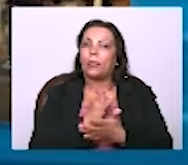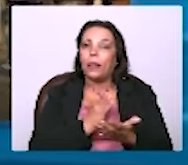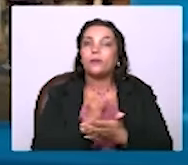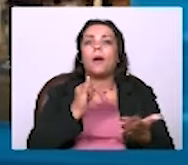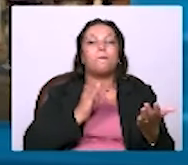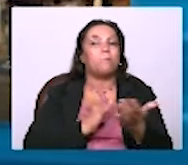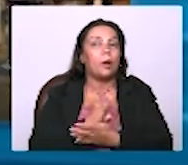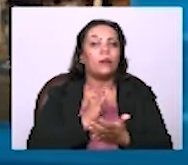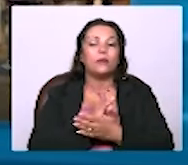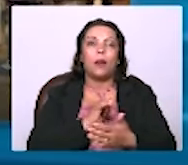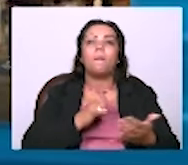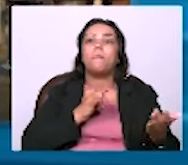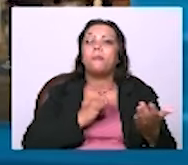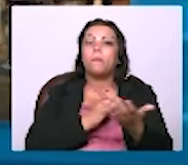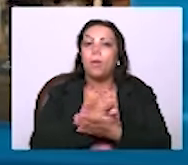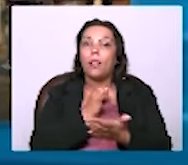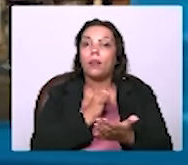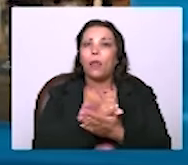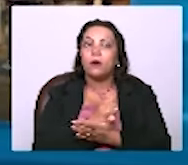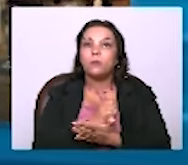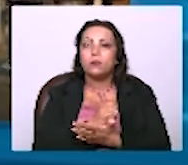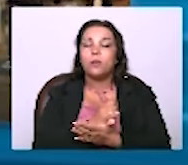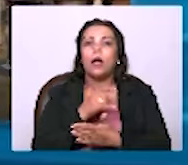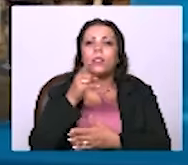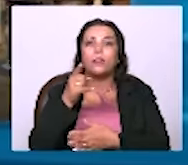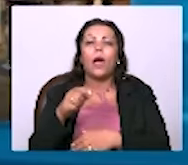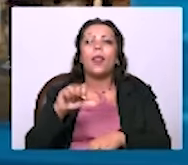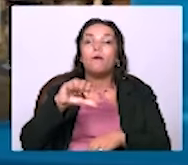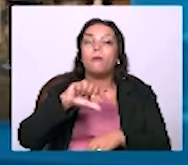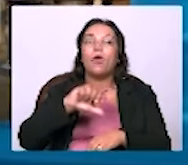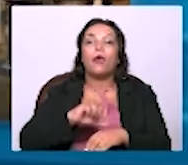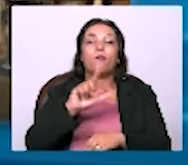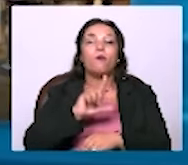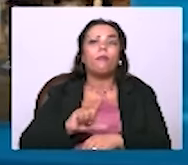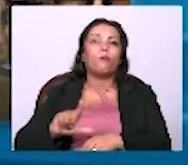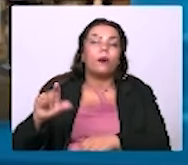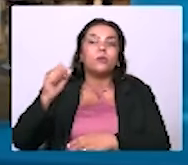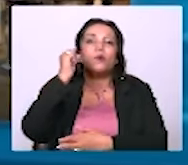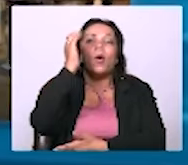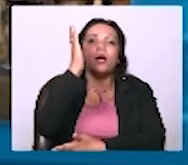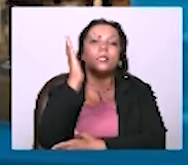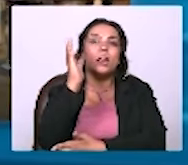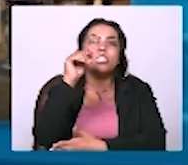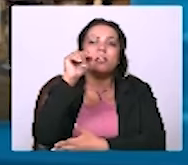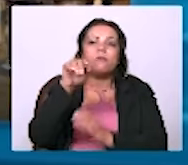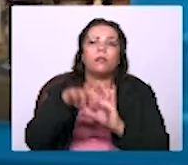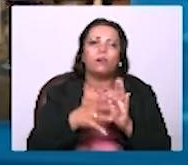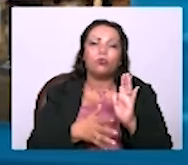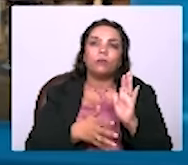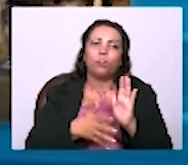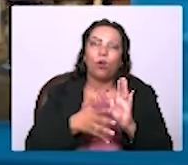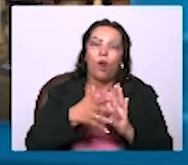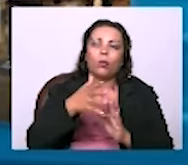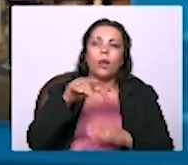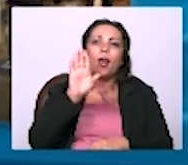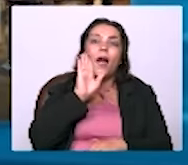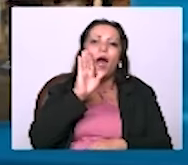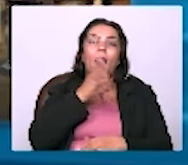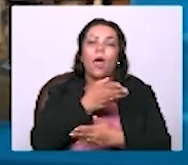المدرسه المدرسه ده المكان الرئيسي والاساسي بالنسبه للنشء الذي